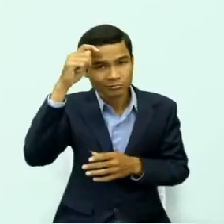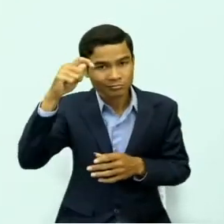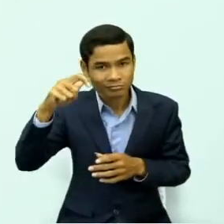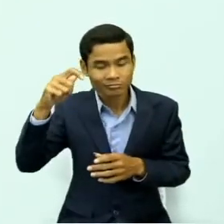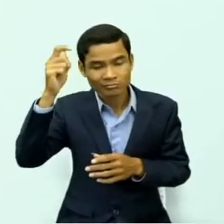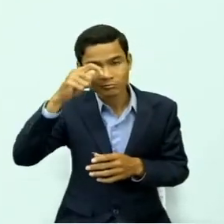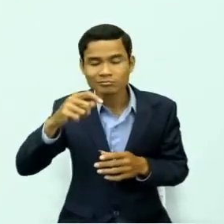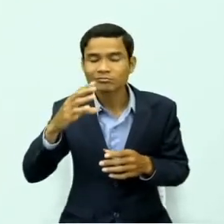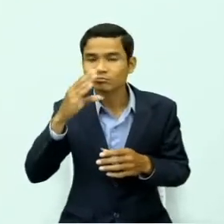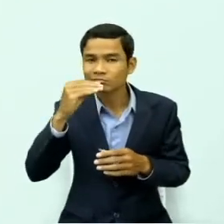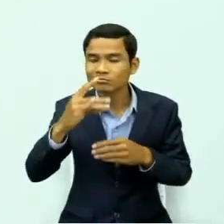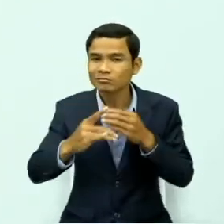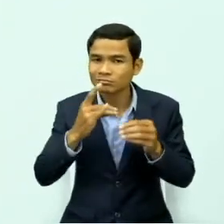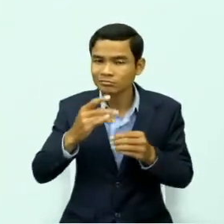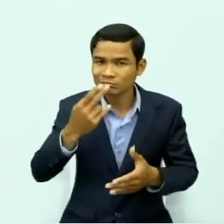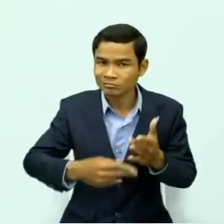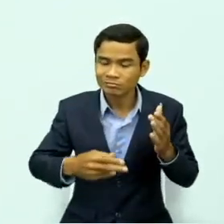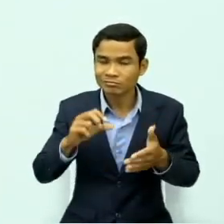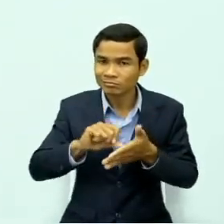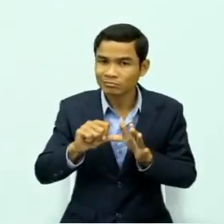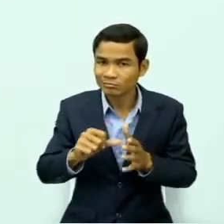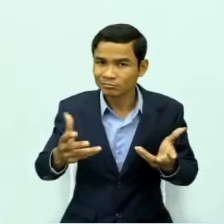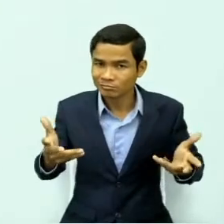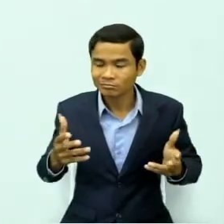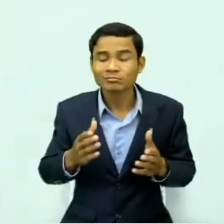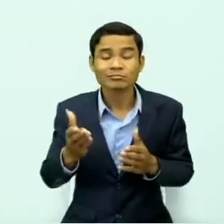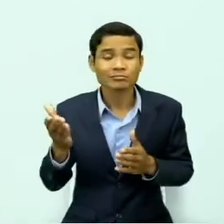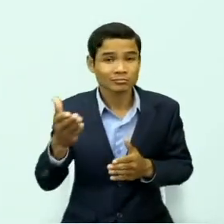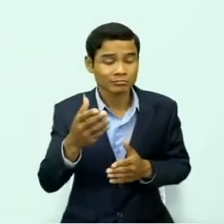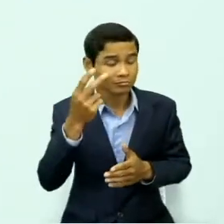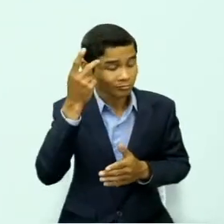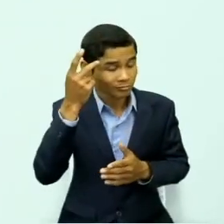dê phía vầy chà nè cổ tục bê chún